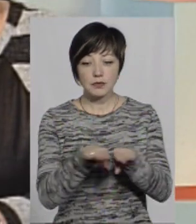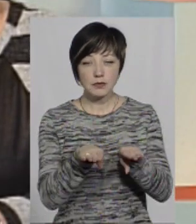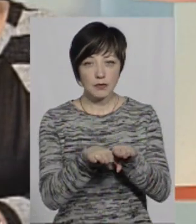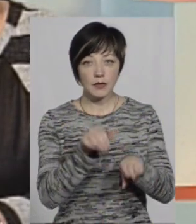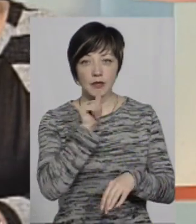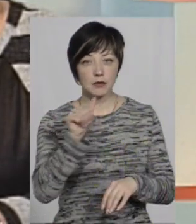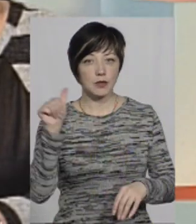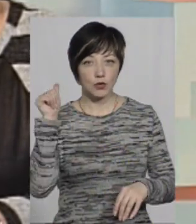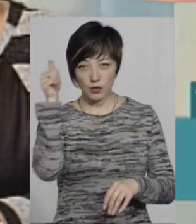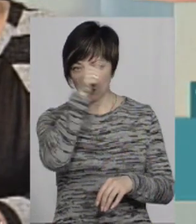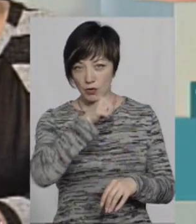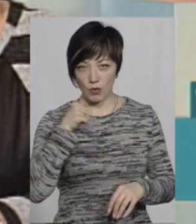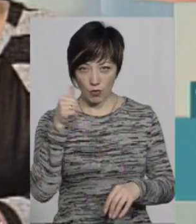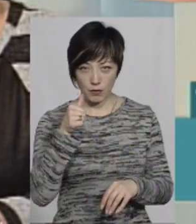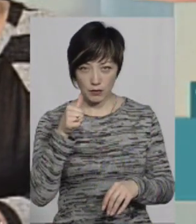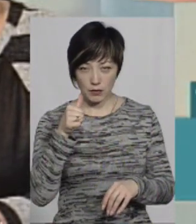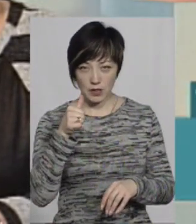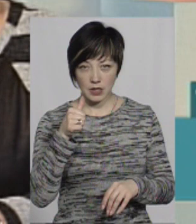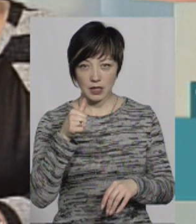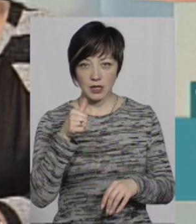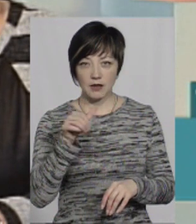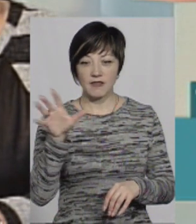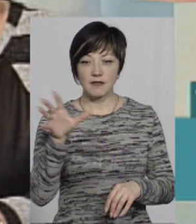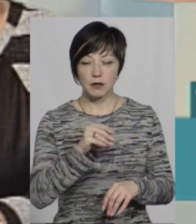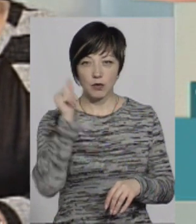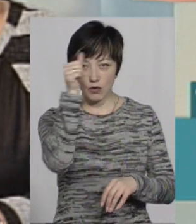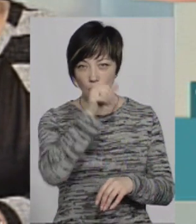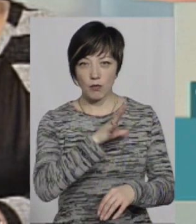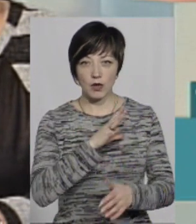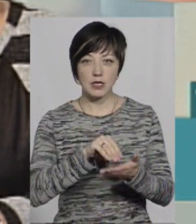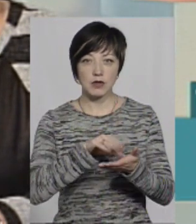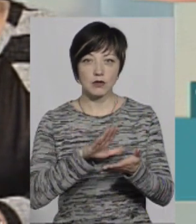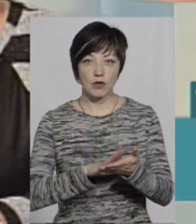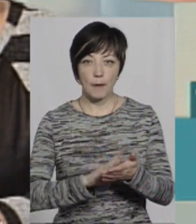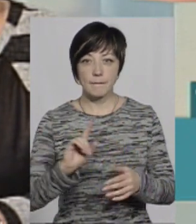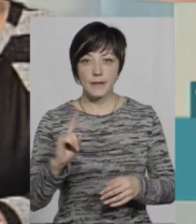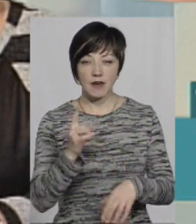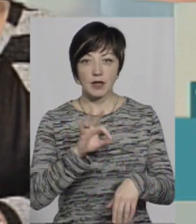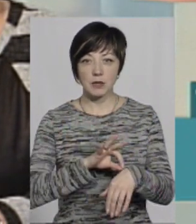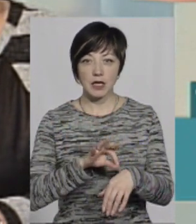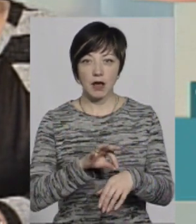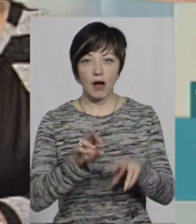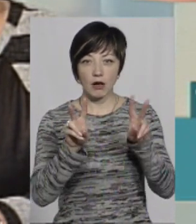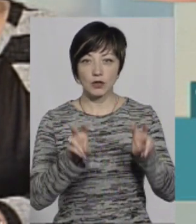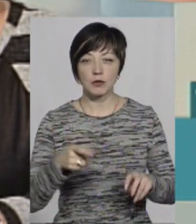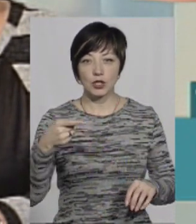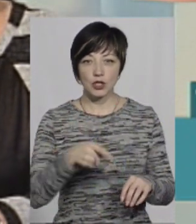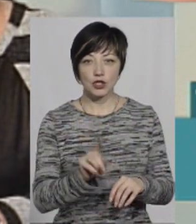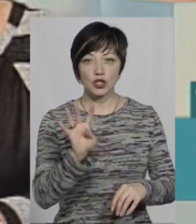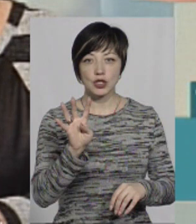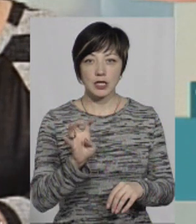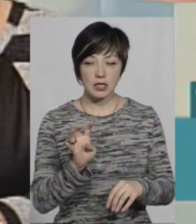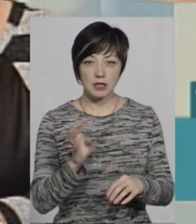Порівняно з минулим 7 роком, коли було зареєстровано по первинним діагнозам